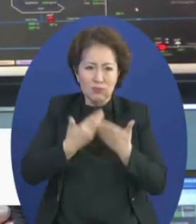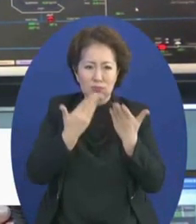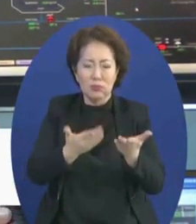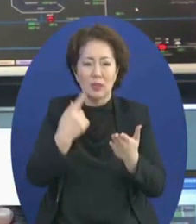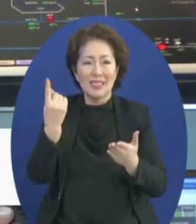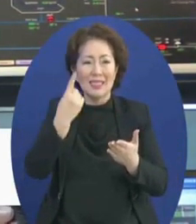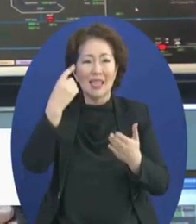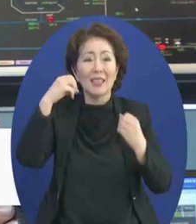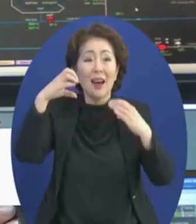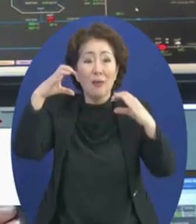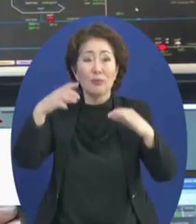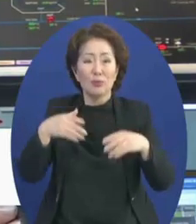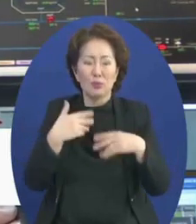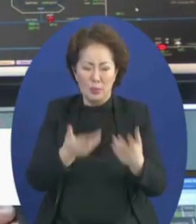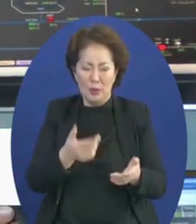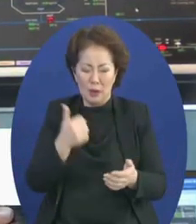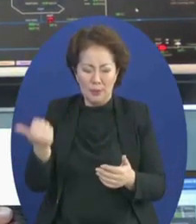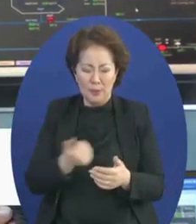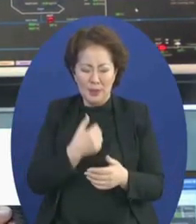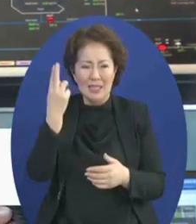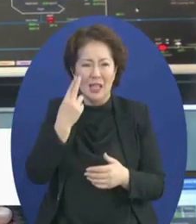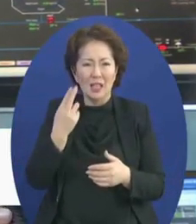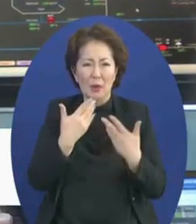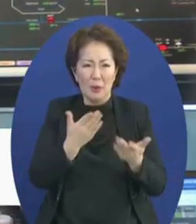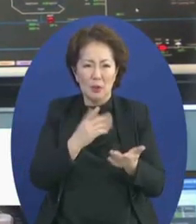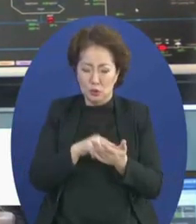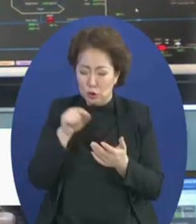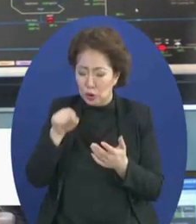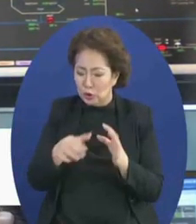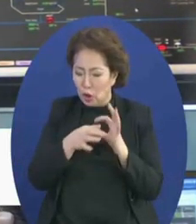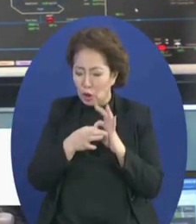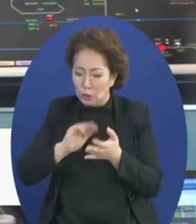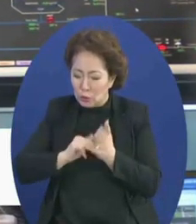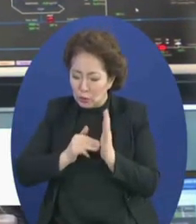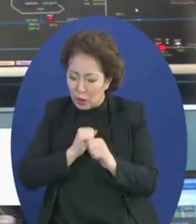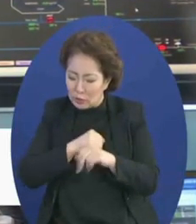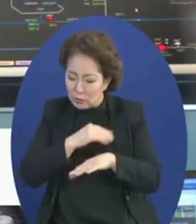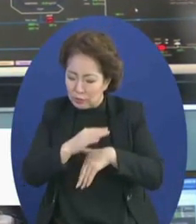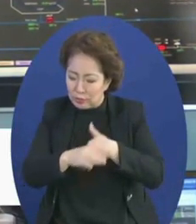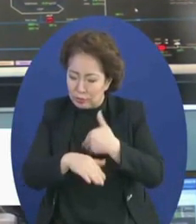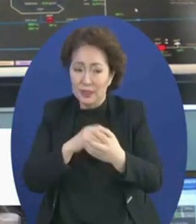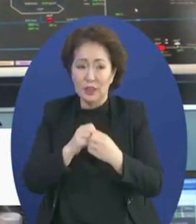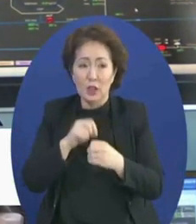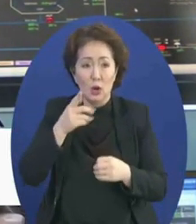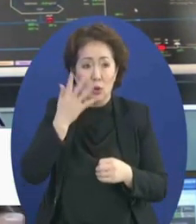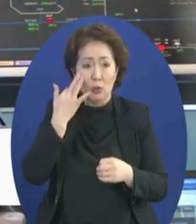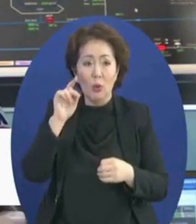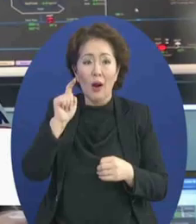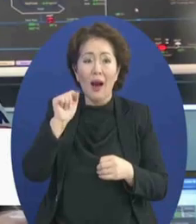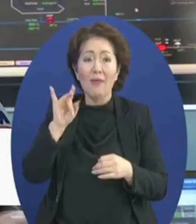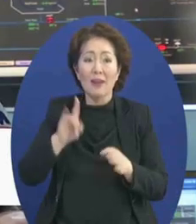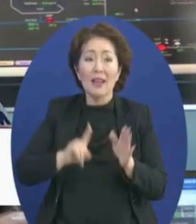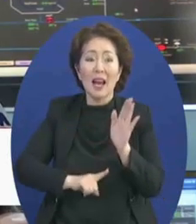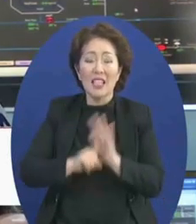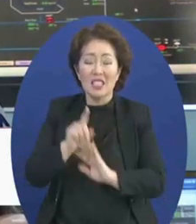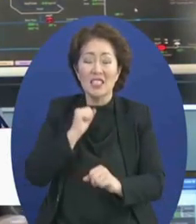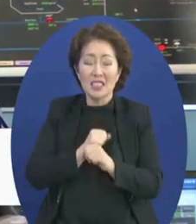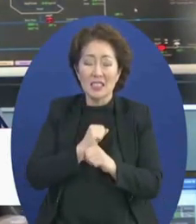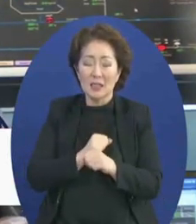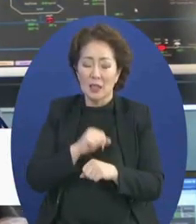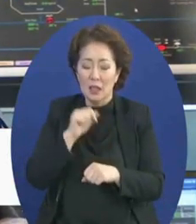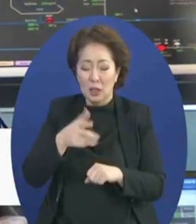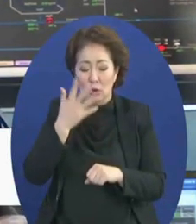ор маань хөгжинө. Энэ ажлууд төлсөн хугацааны дагуу хийж хэрэгжинэ. Ингээд энэ хавраас одоо ажил эхлэнэ гэж бодож байгаа. Бид нар одоо энэ